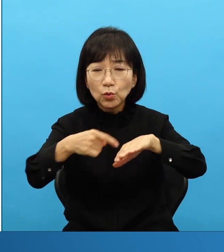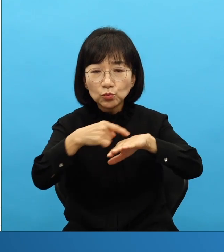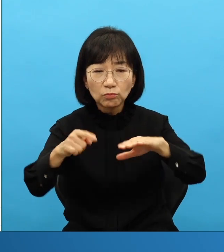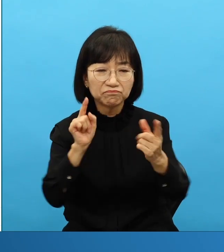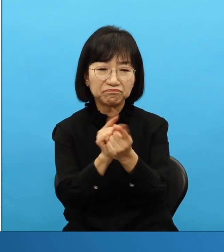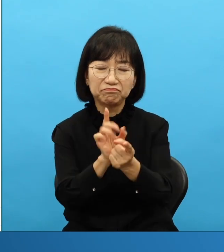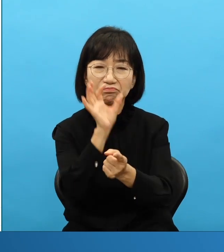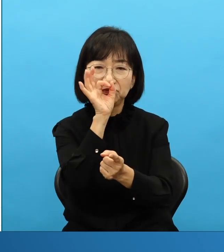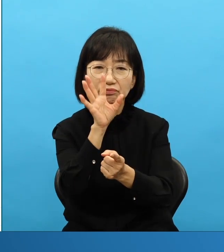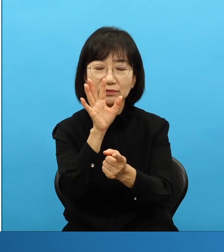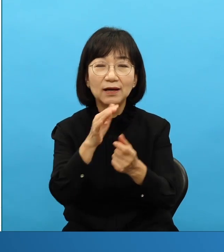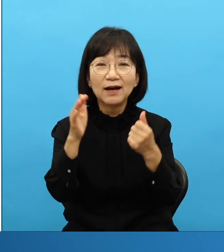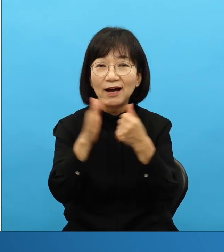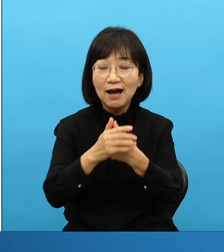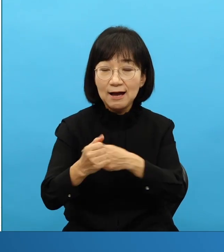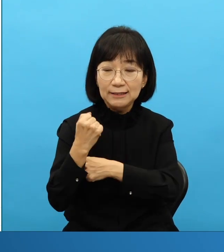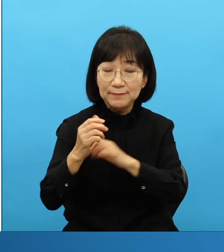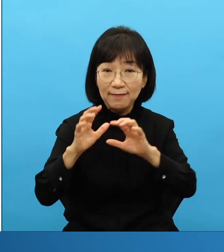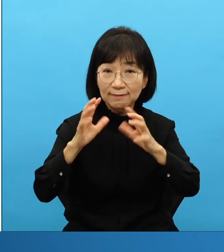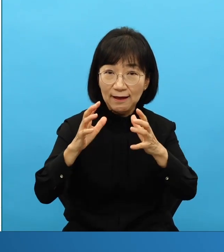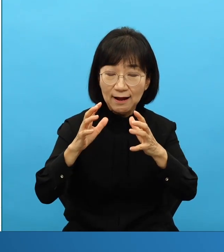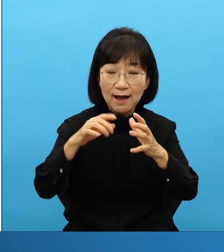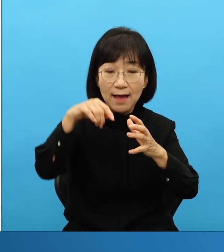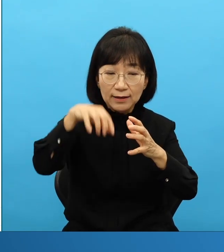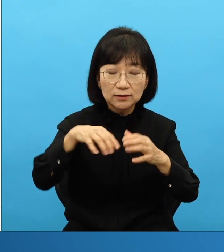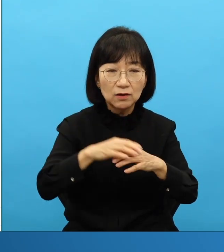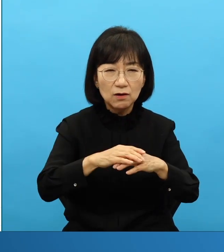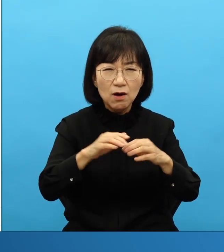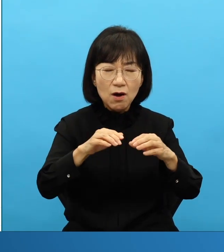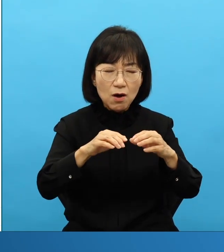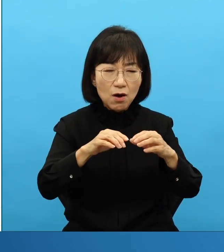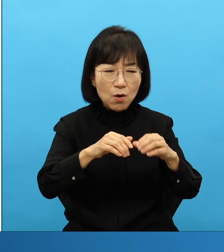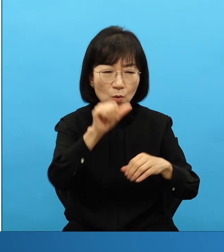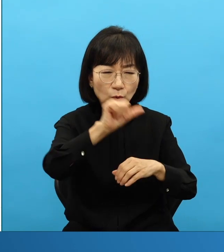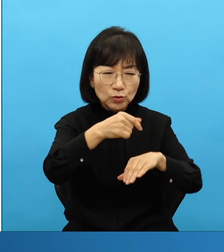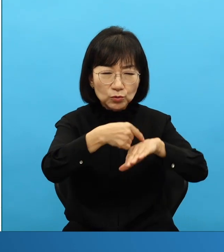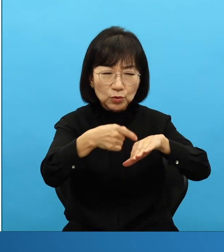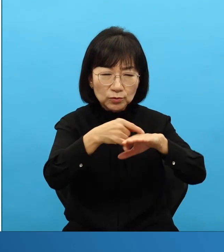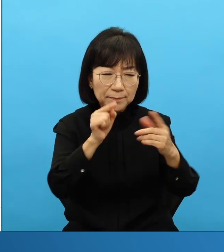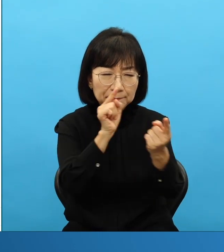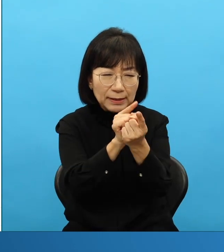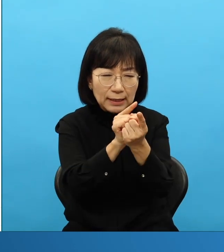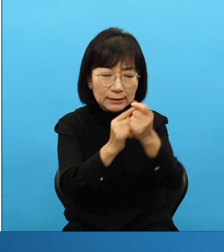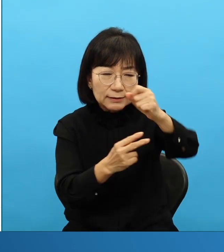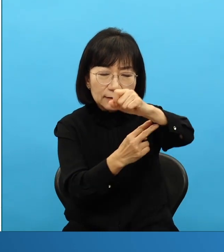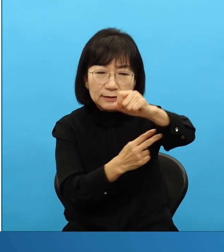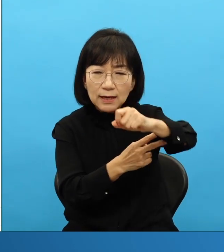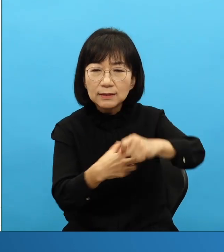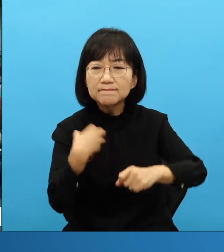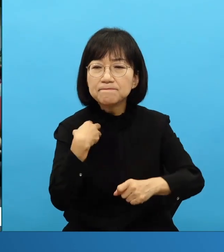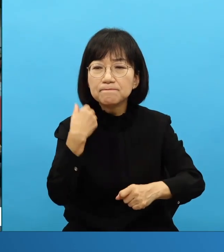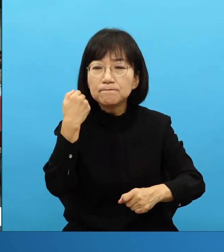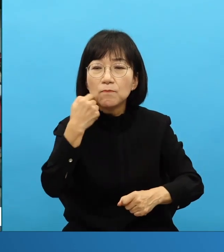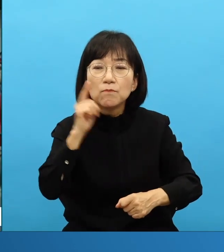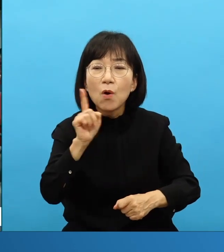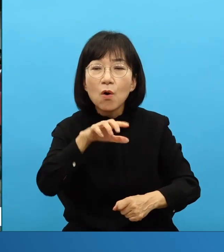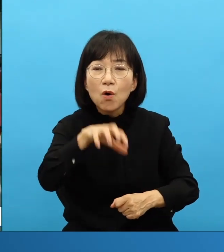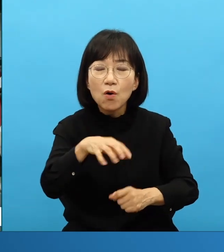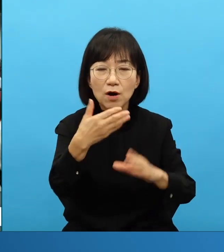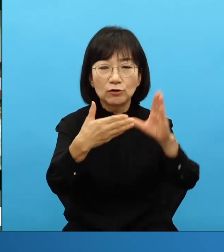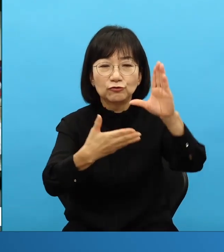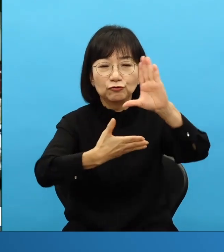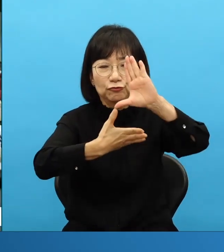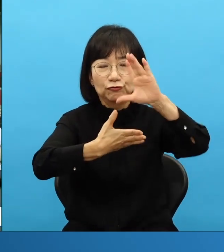때문에 강대국에서 5천 종족으로 파고드는 다리 역할을 중남미가 해야 한다고 강조했습니다.